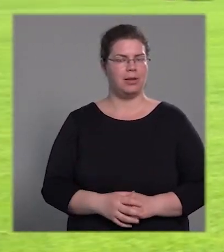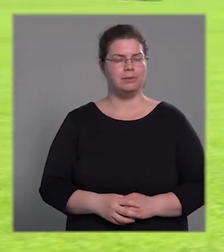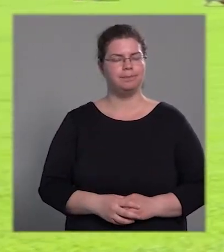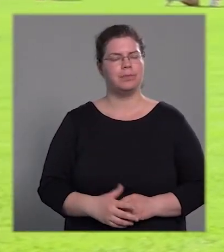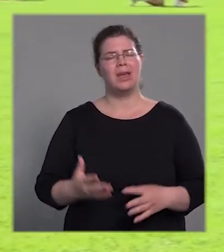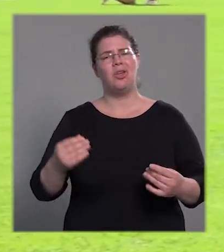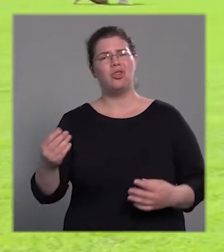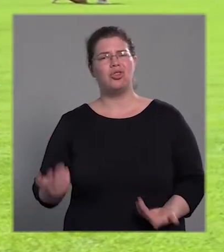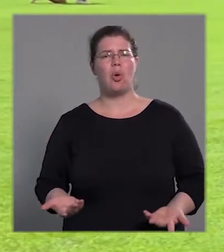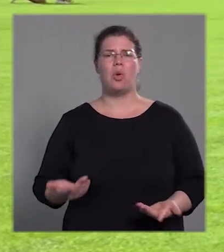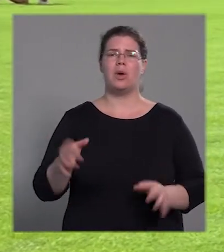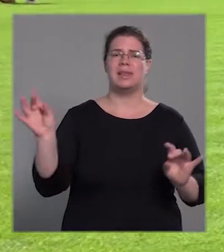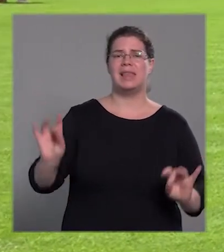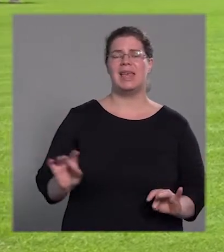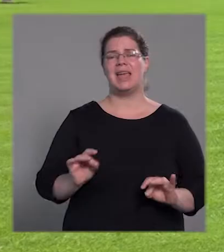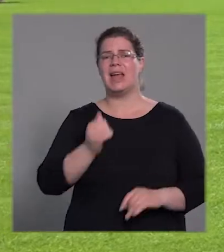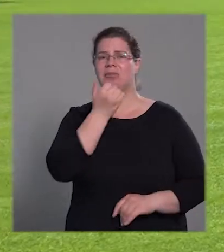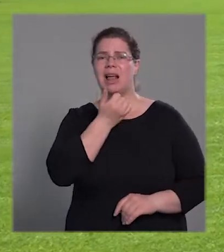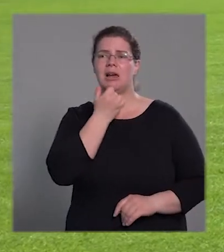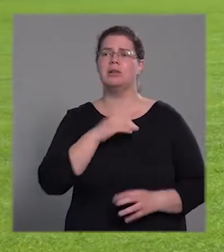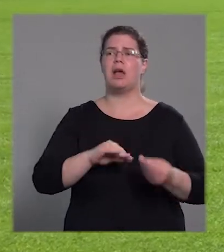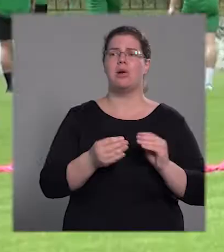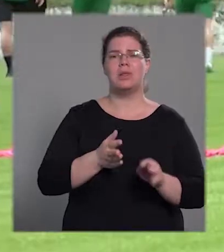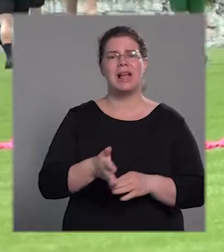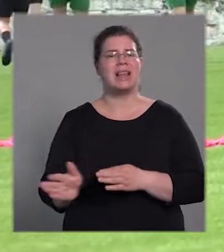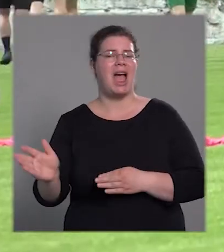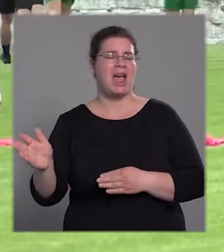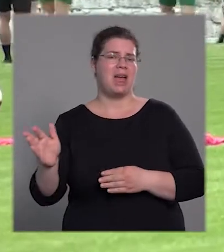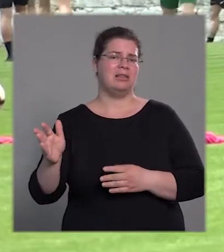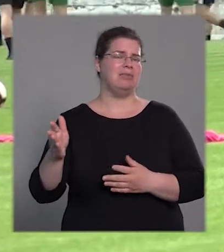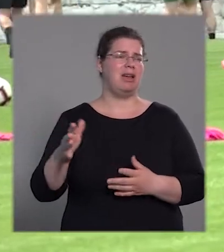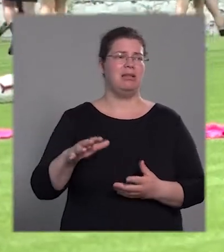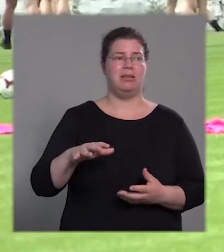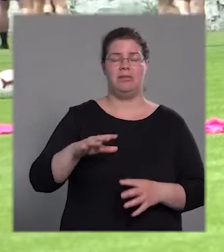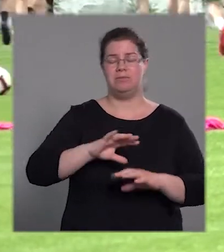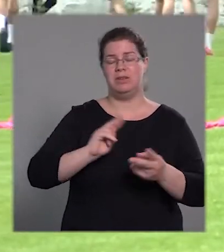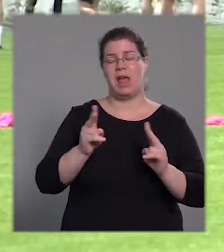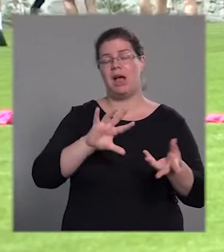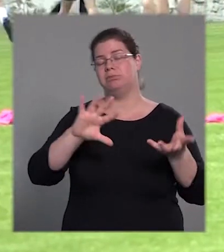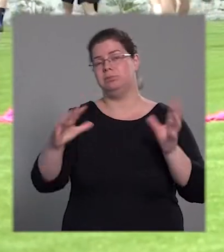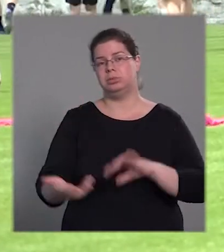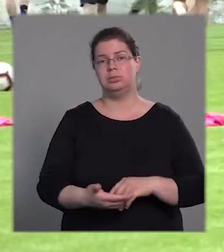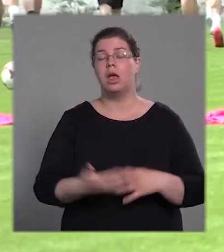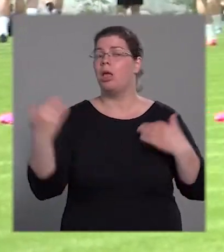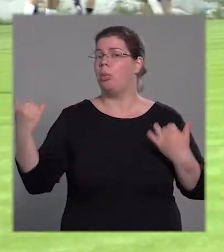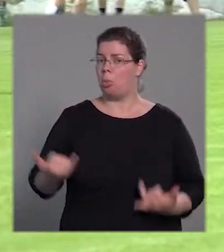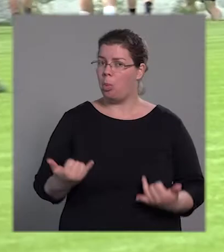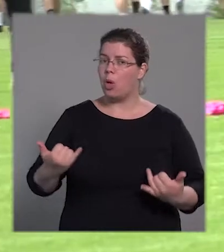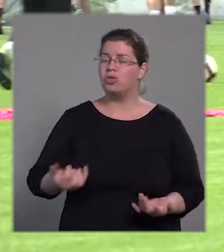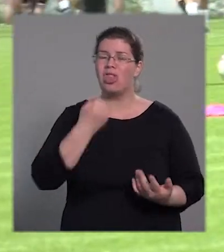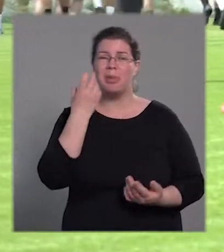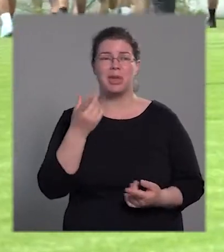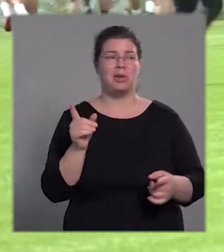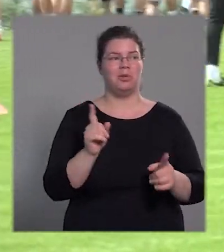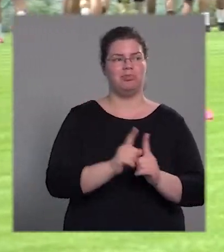cég, vállalkozás, üzletág házatáján feje tetejére állt a világ. Most, amikor úgymond